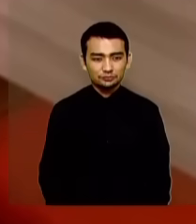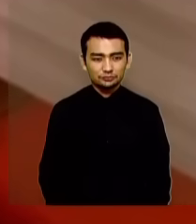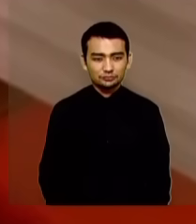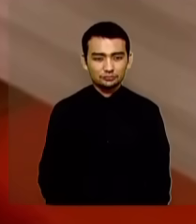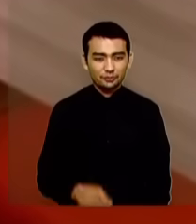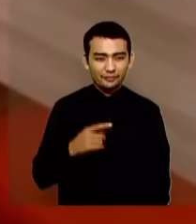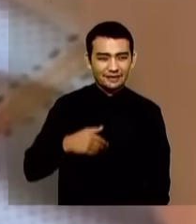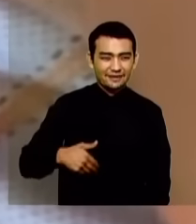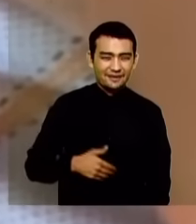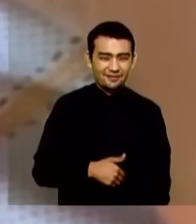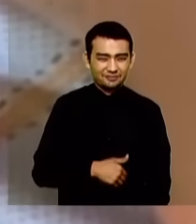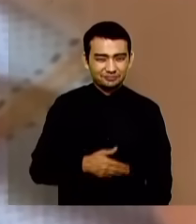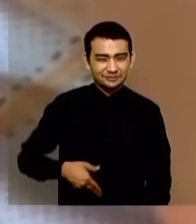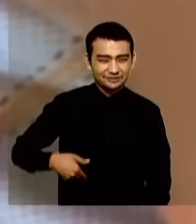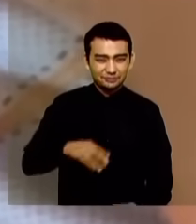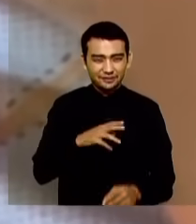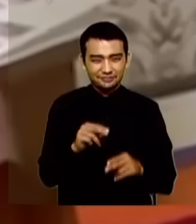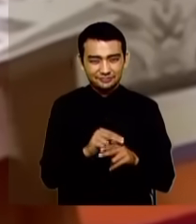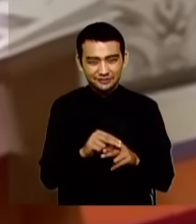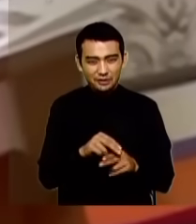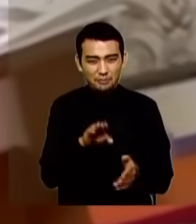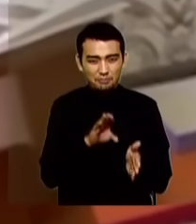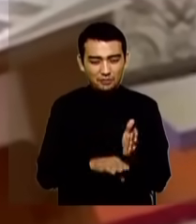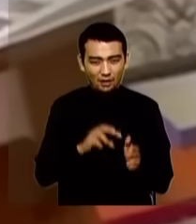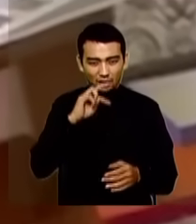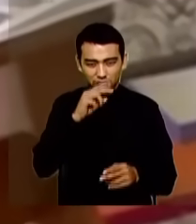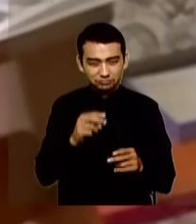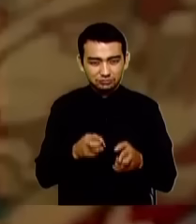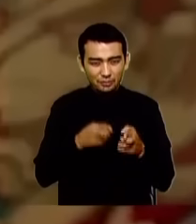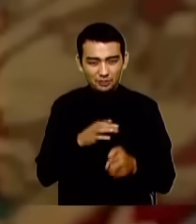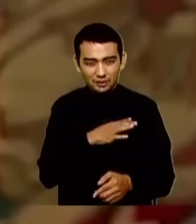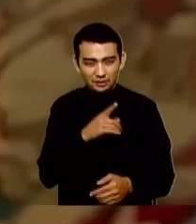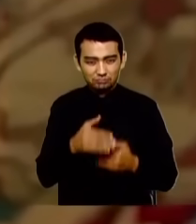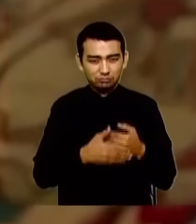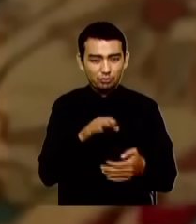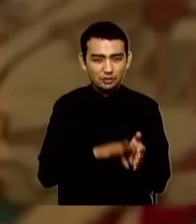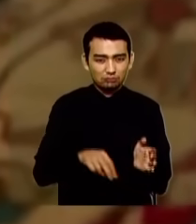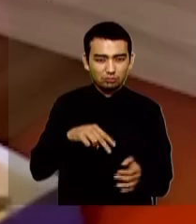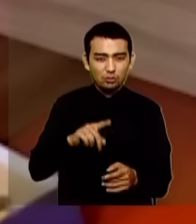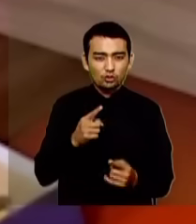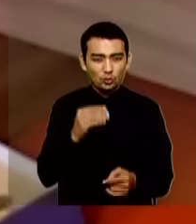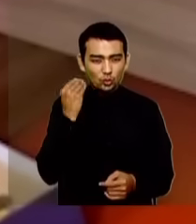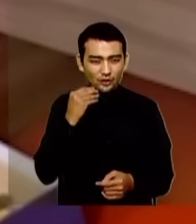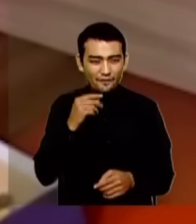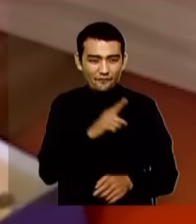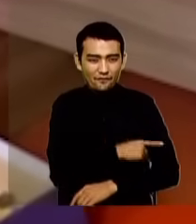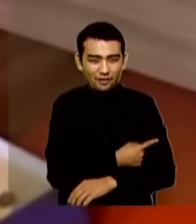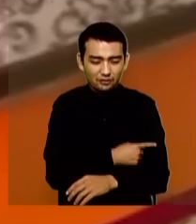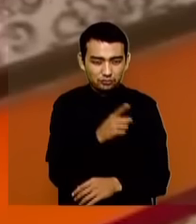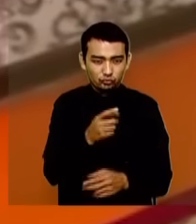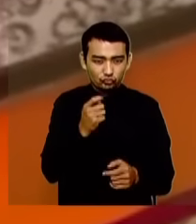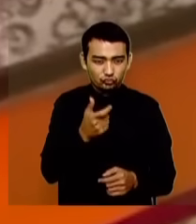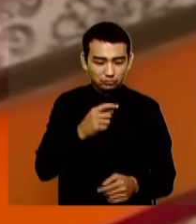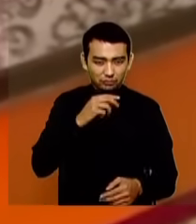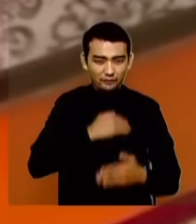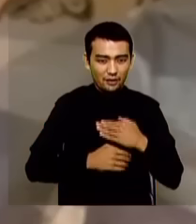Soqır şekti emdeyimiz dep qarşaday qızdı quuqsız qaldıra jazdığandar nege jazasız jür? Türkistanlıq därigerlerdiñ salgırtığınan sal bolıp qala jazdadıq